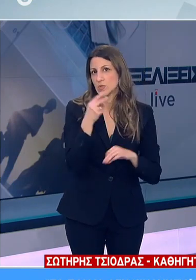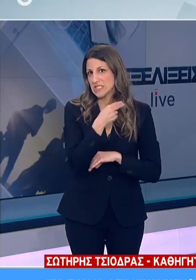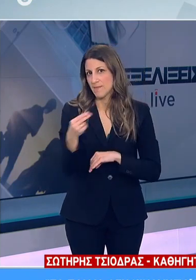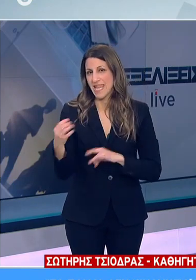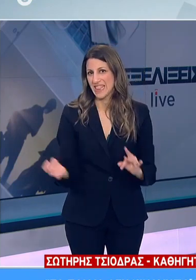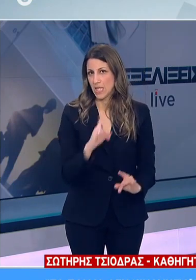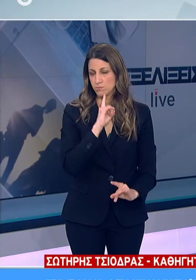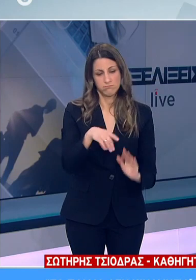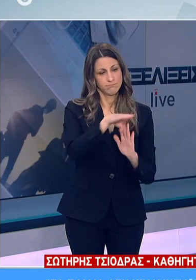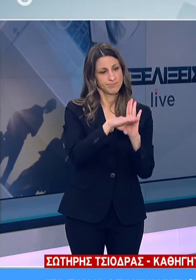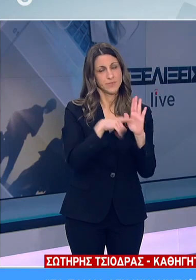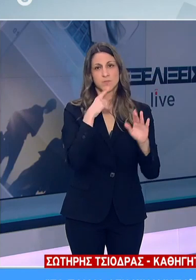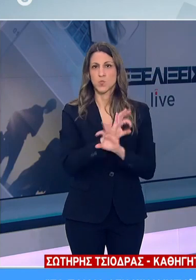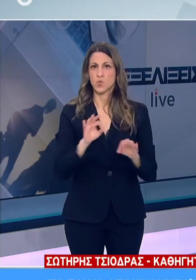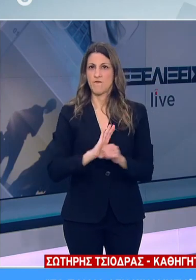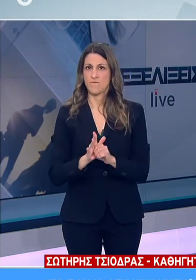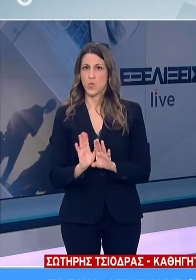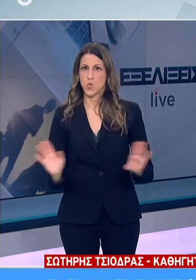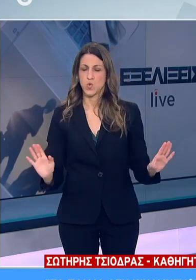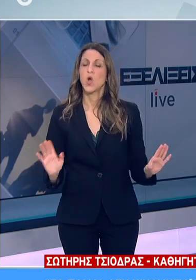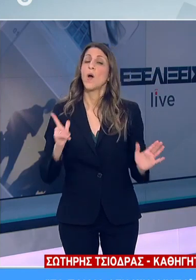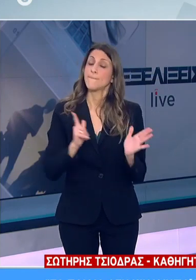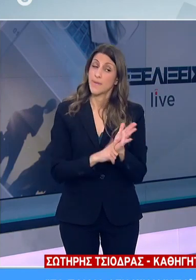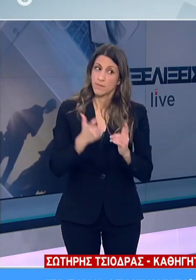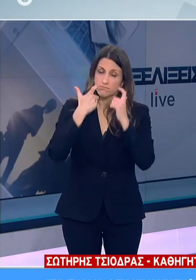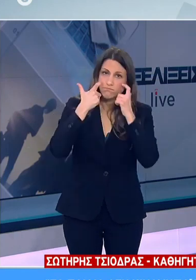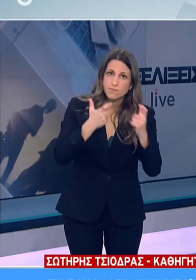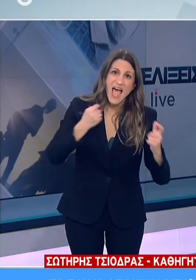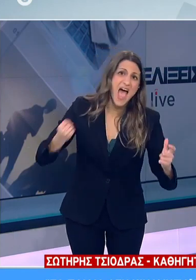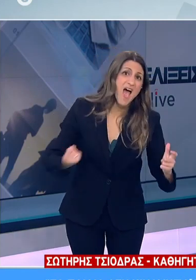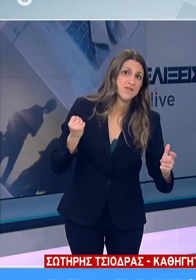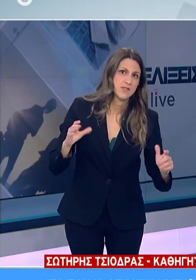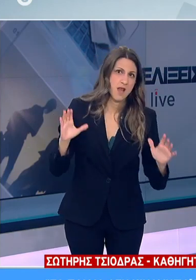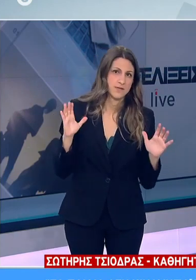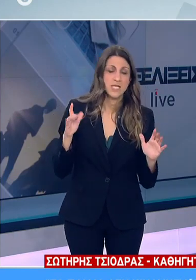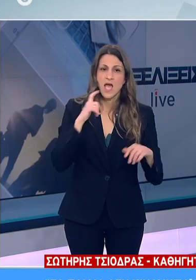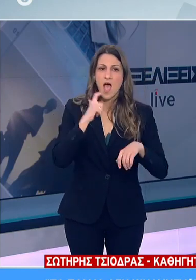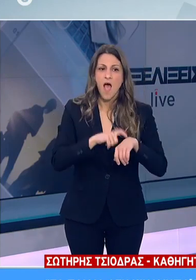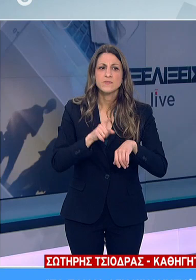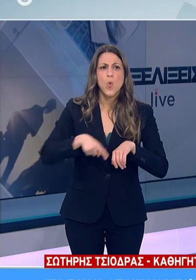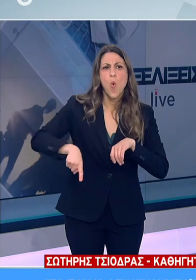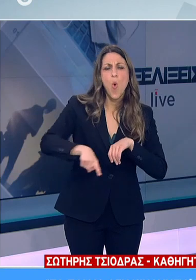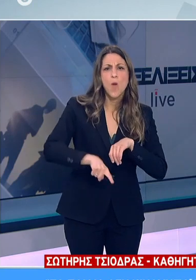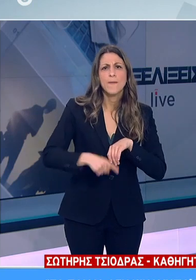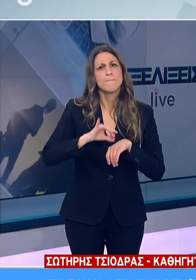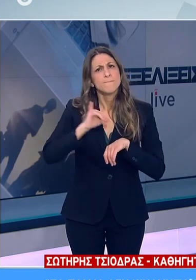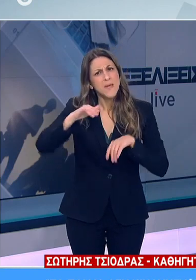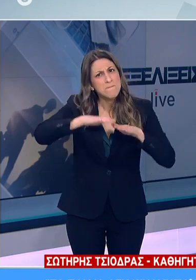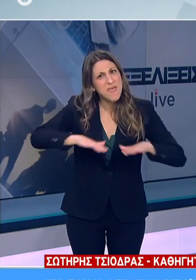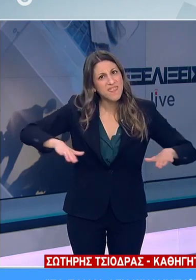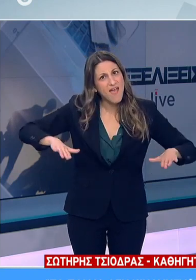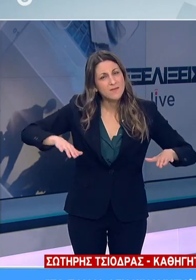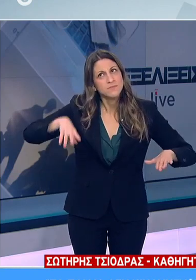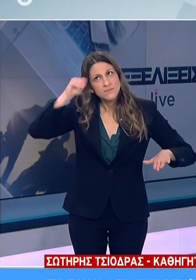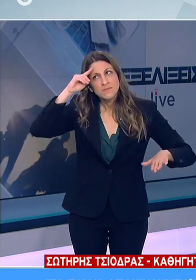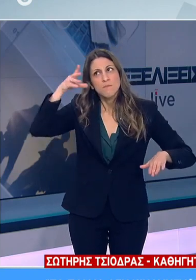υγιεινής. Και μάλιστα νομίζω ότι έχουν γίνει και έχουν αρχίσει να γίνονται συνείδηση και των μικρών παιδιών τα μέτρα υγιεινής